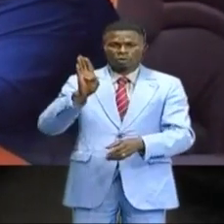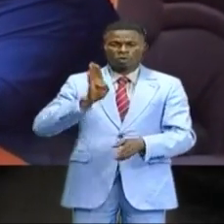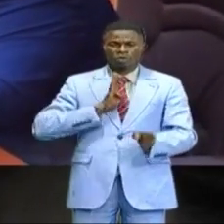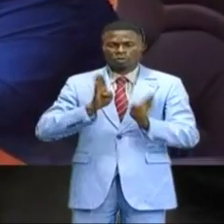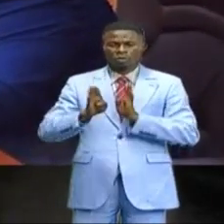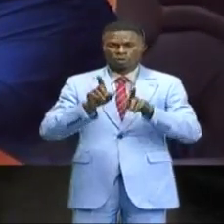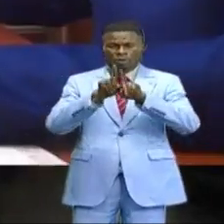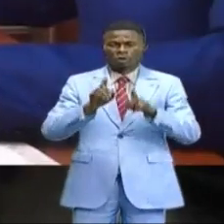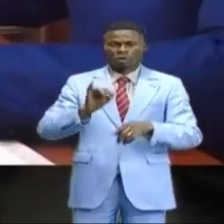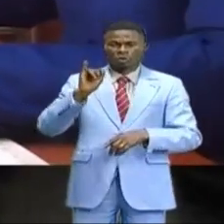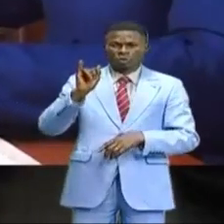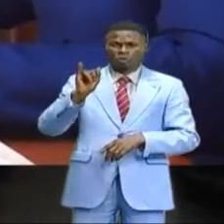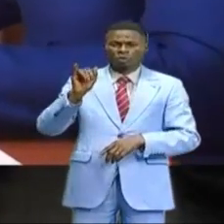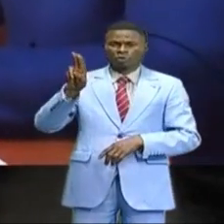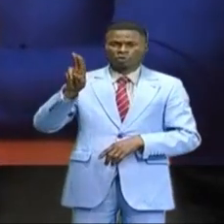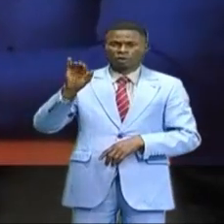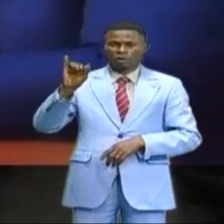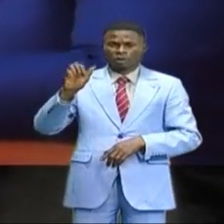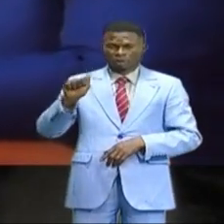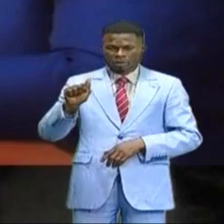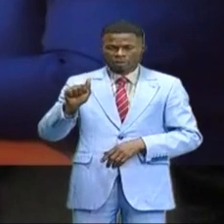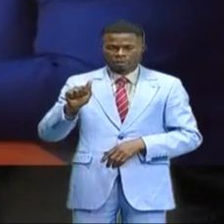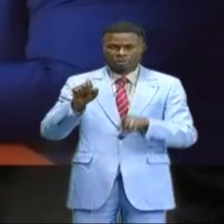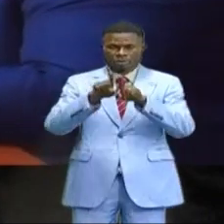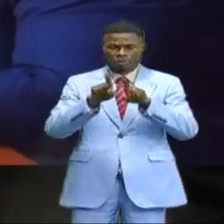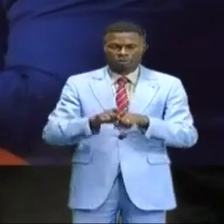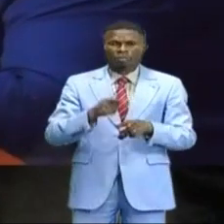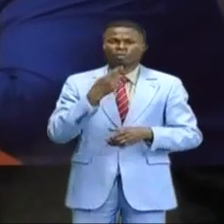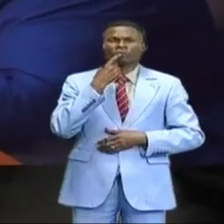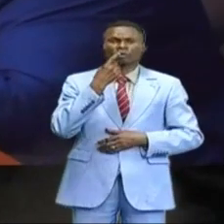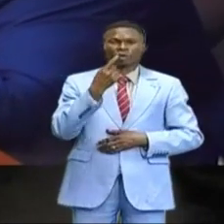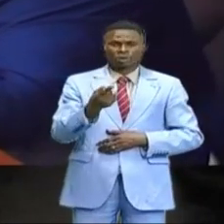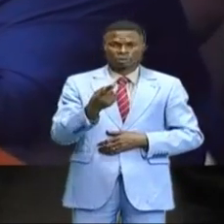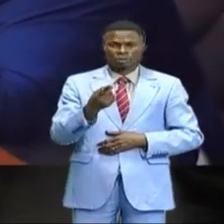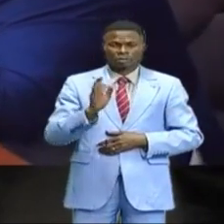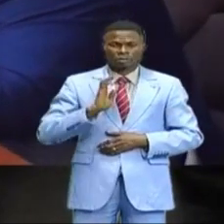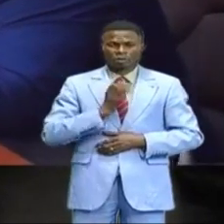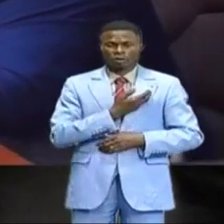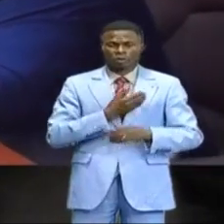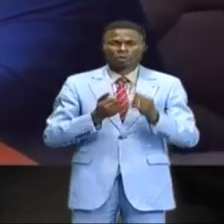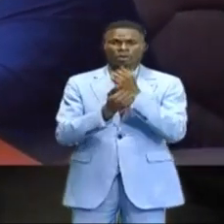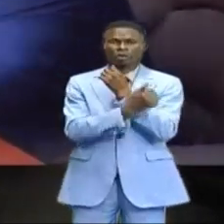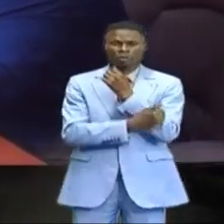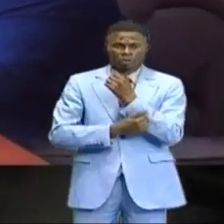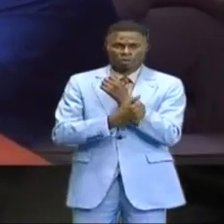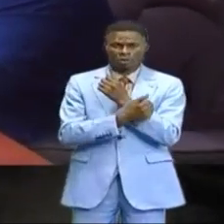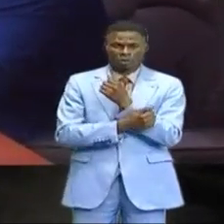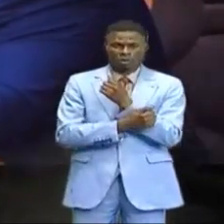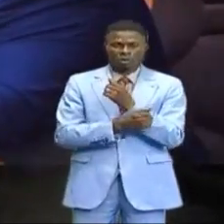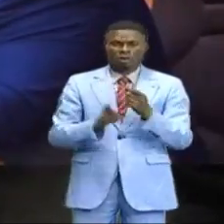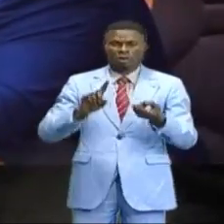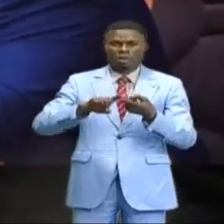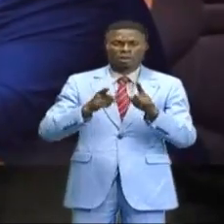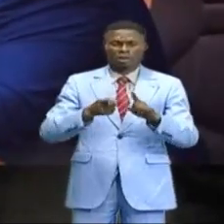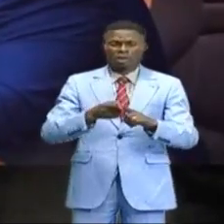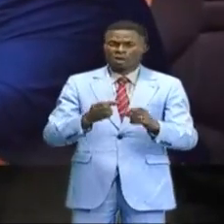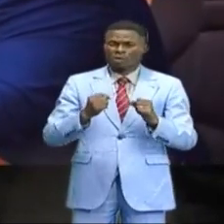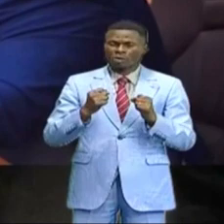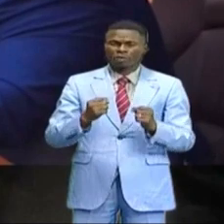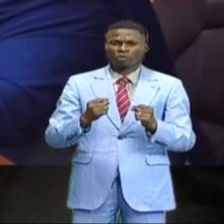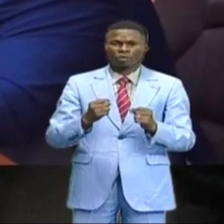et Uvira. Ensuite, il a rappelé que notre pays a une longue relation de